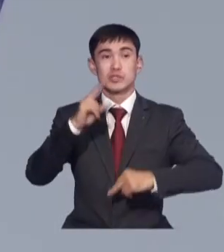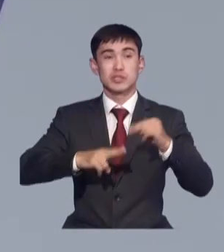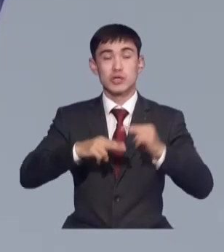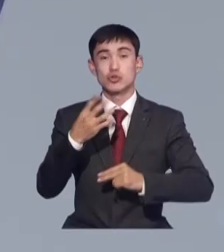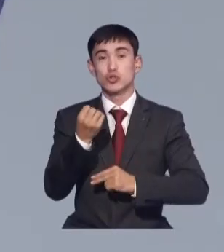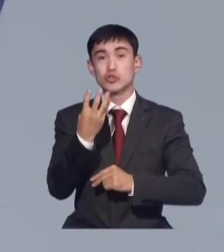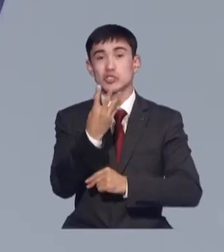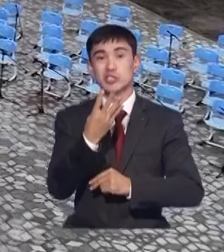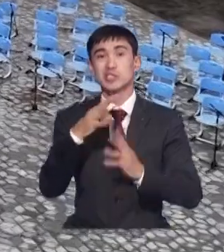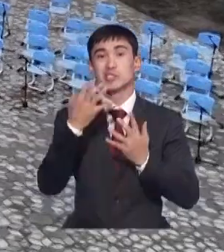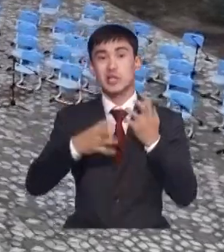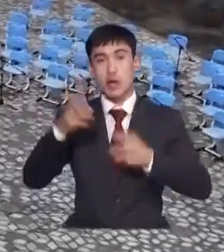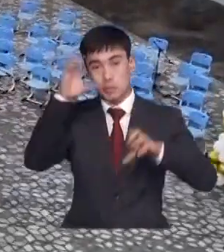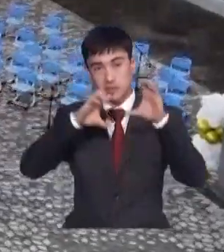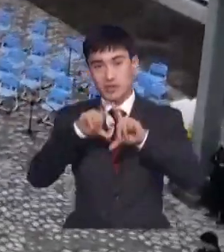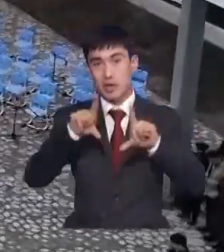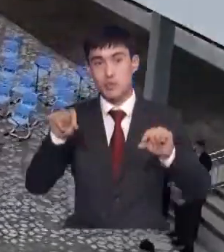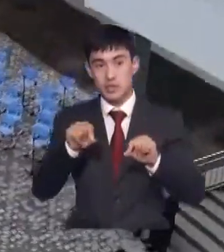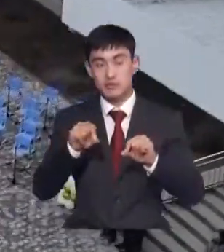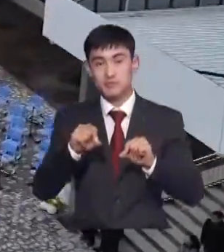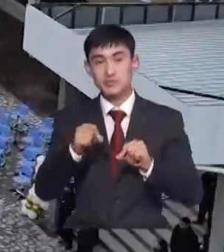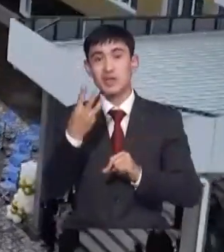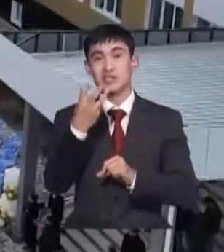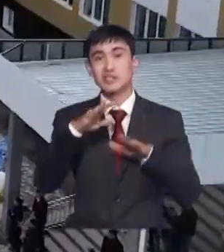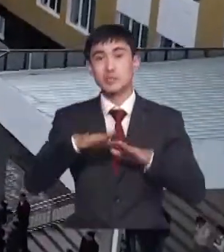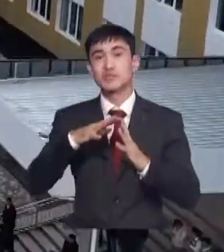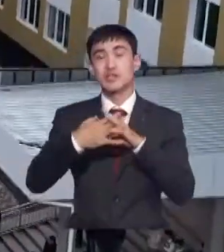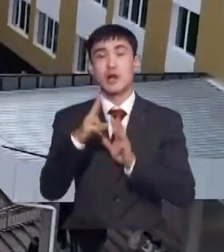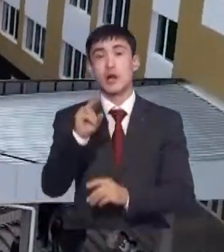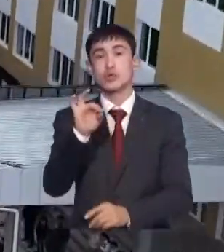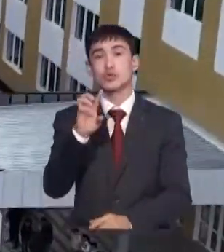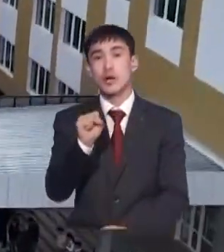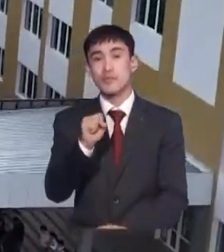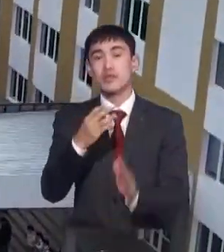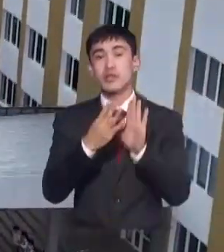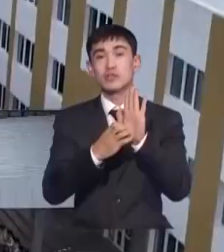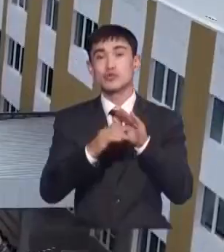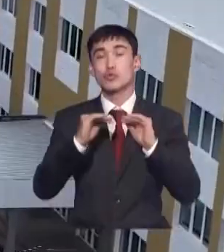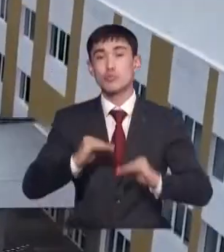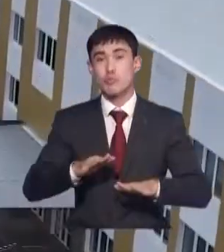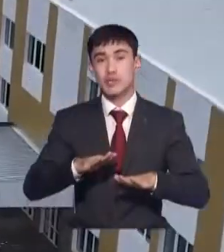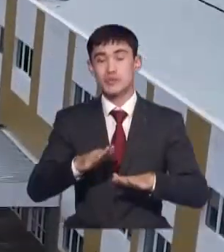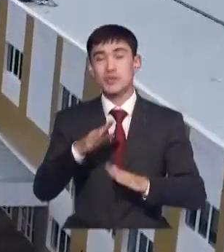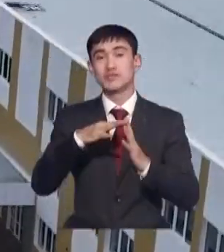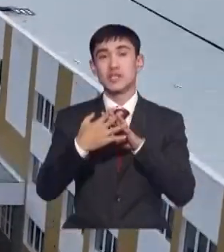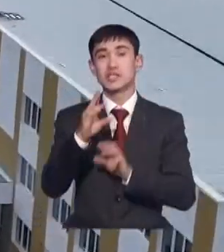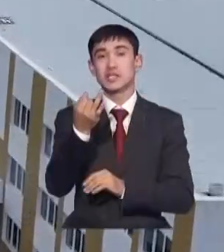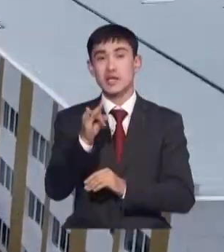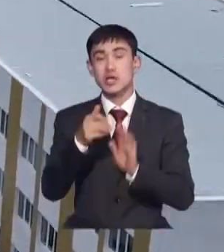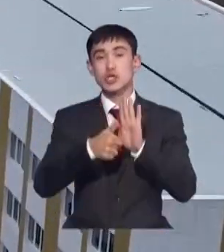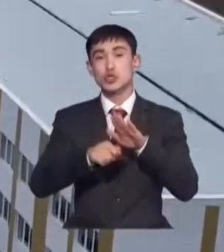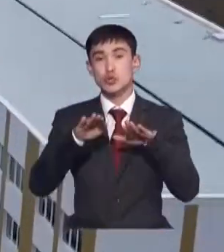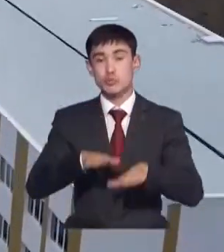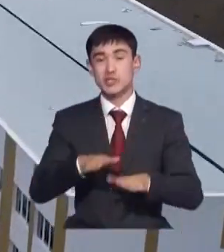строительство еще 4 среднеобразовательных объектов на 300 мест в селе Каражота, на 900 ученических мест в селе Сатай и на